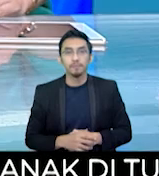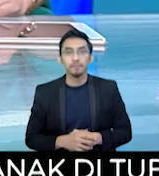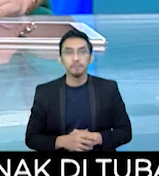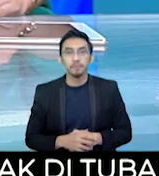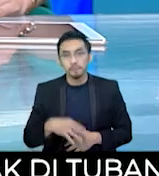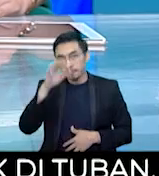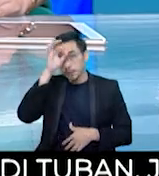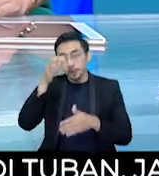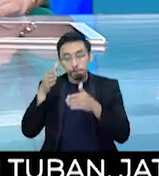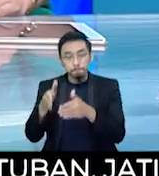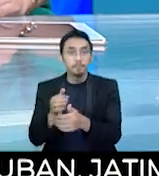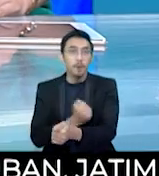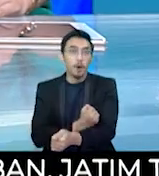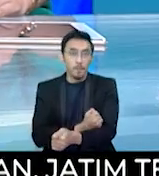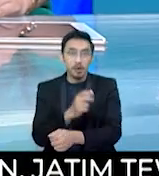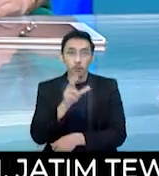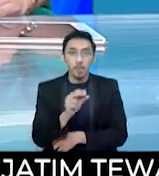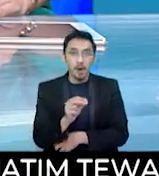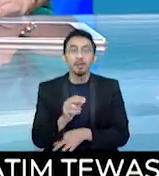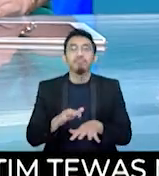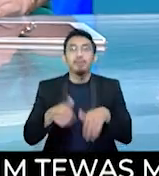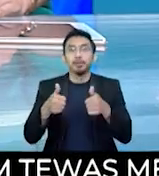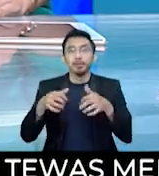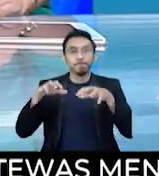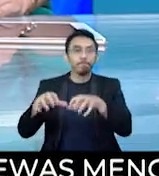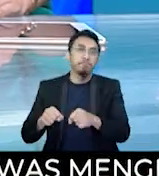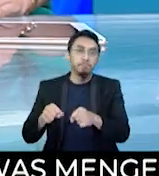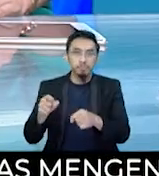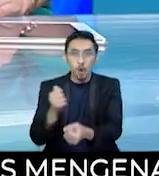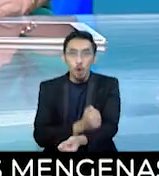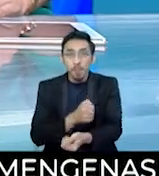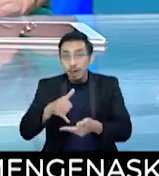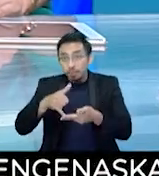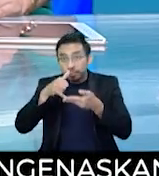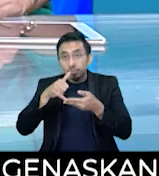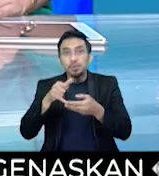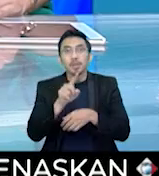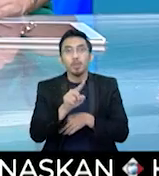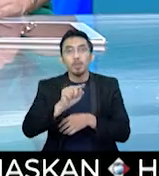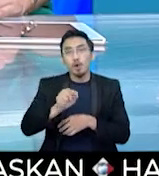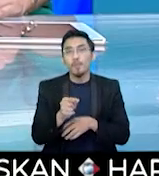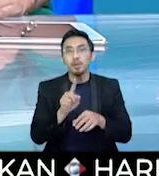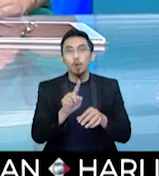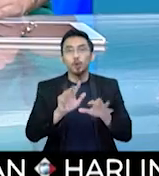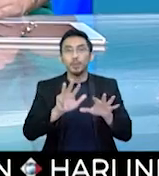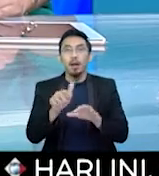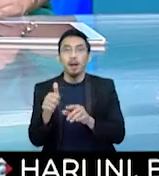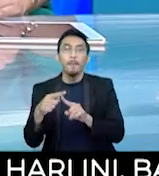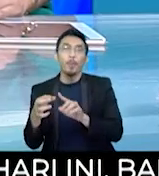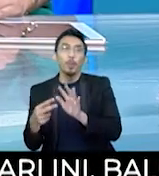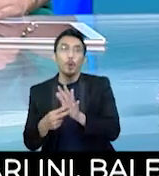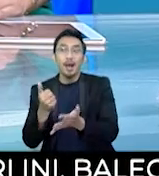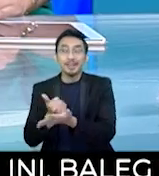Hai pemirsa ditresnarkoba Polda Jawa Barat menggagalkan penyelundupan narkoba jenis sabu seberat 1,1 96 tahun